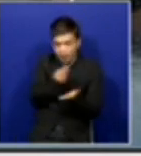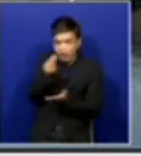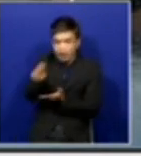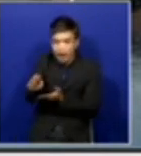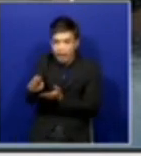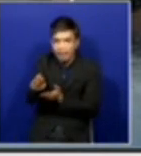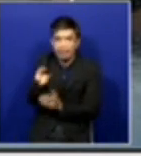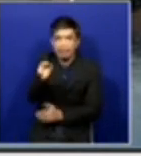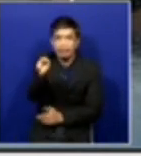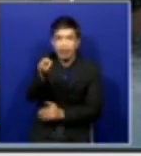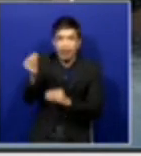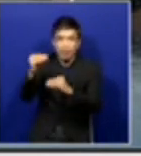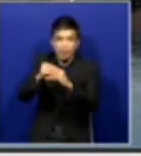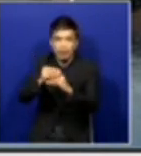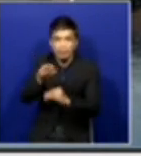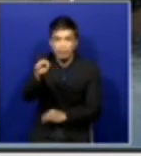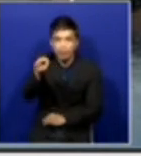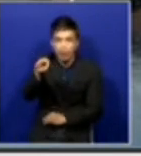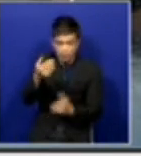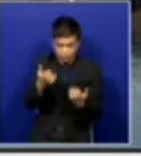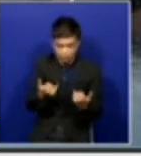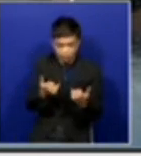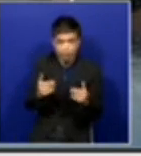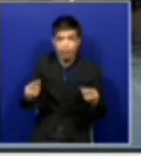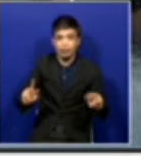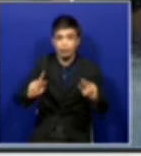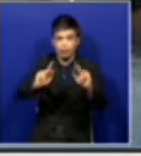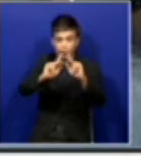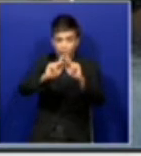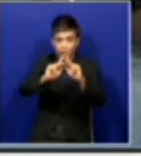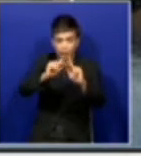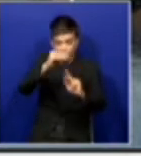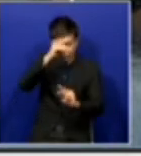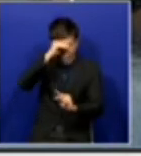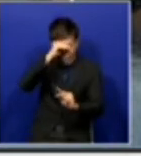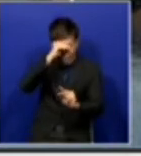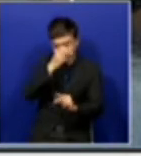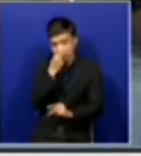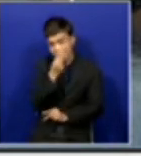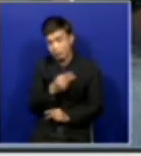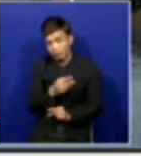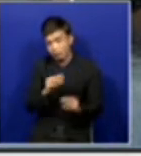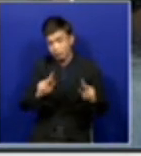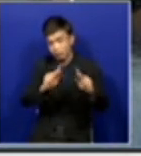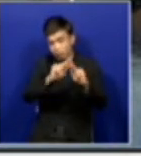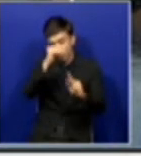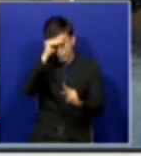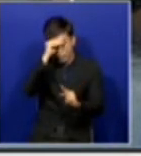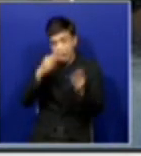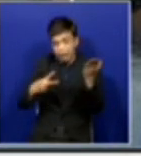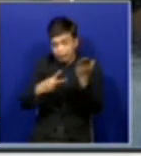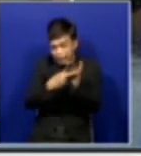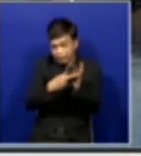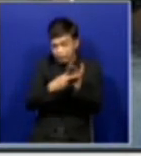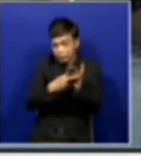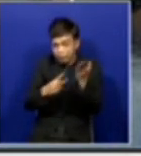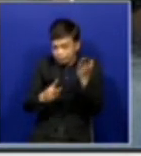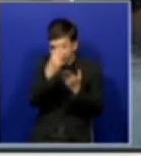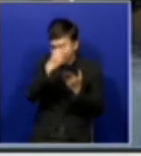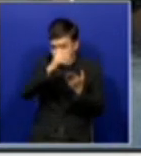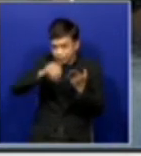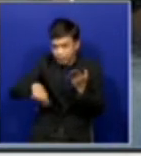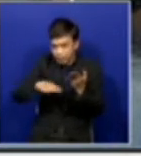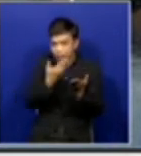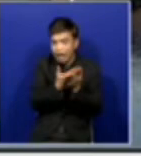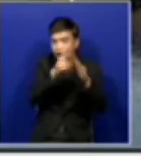นี่แล้วนี่กระทรวงศึกษาผมนี่ไปดูแล้วก็ตัดนู่นนี่อีกวันนี้นี่กร